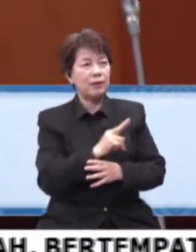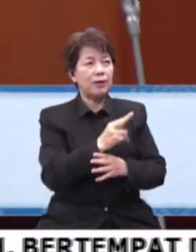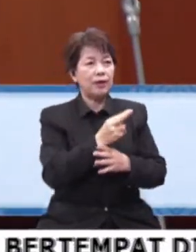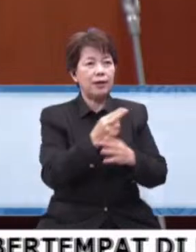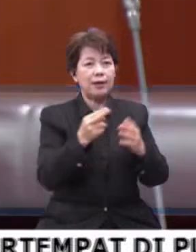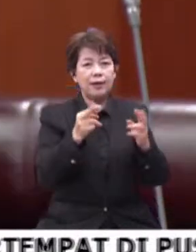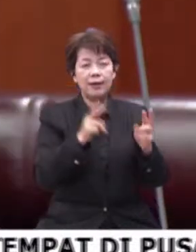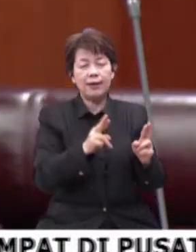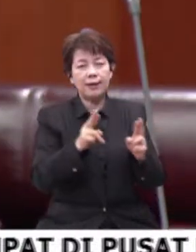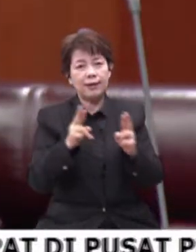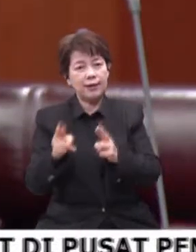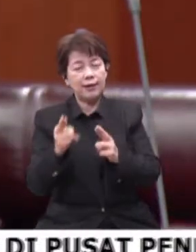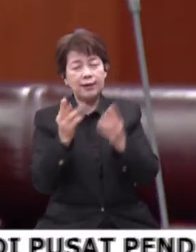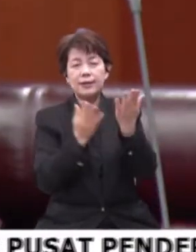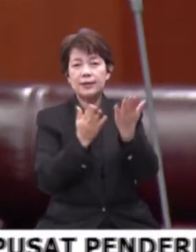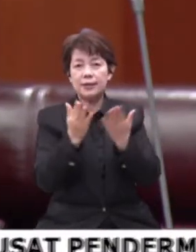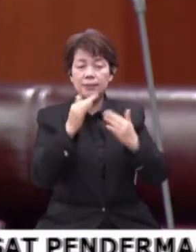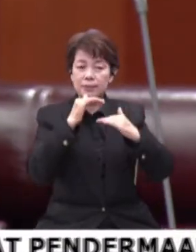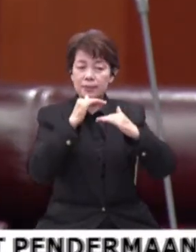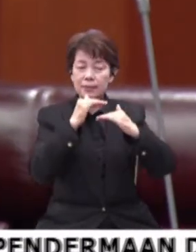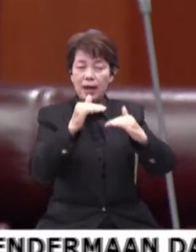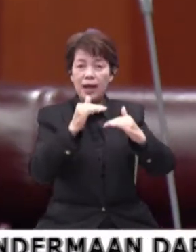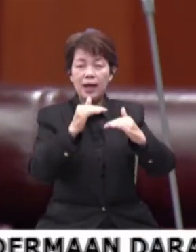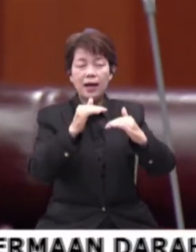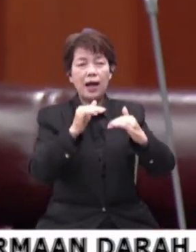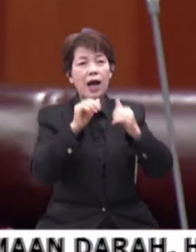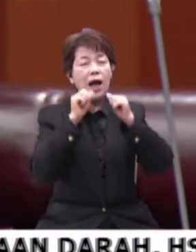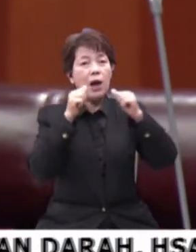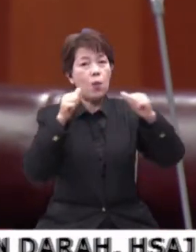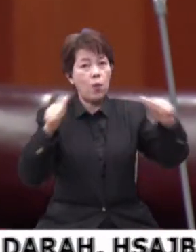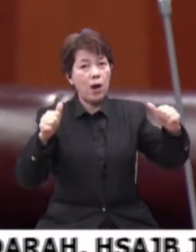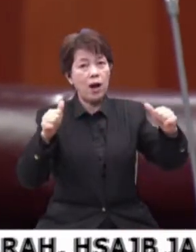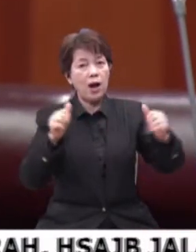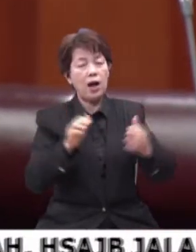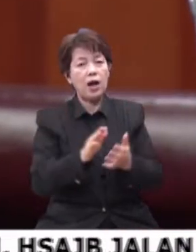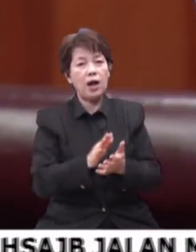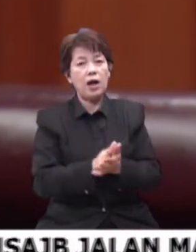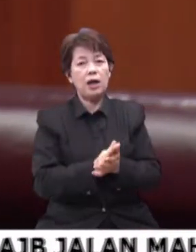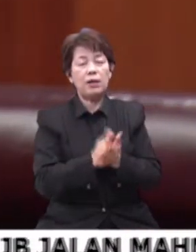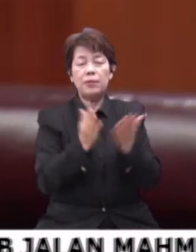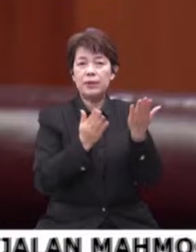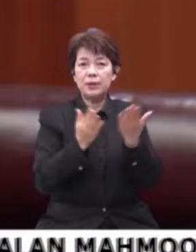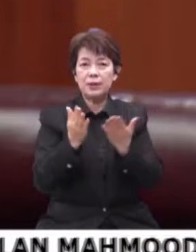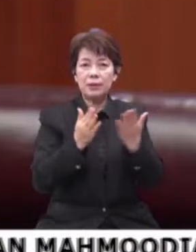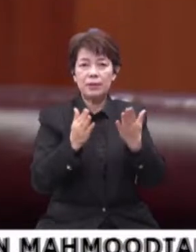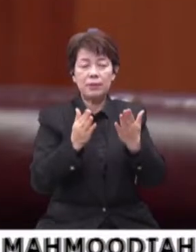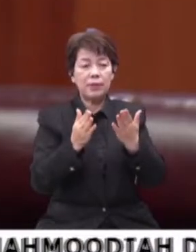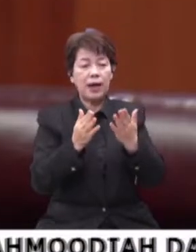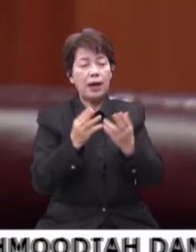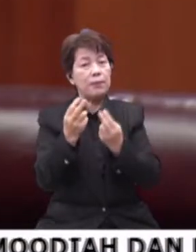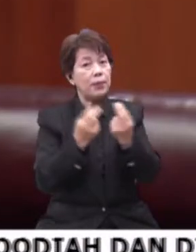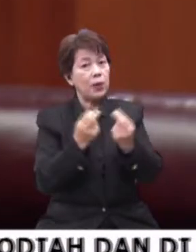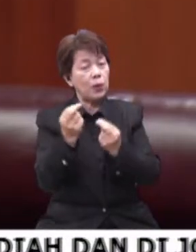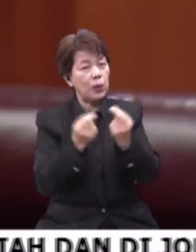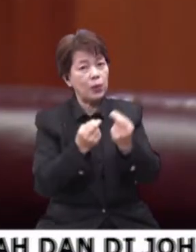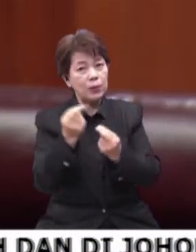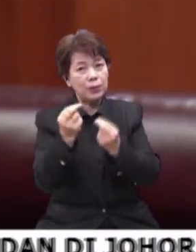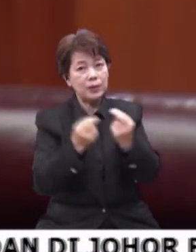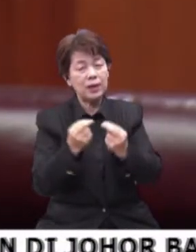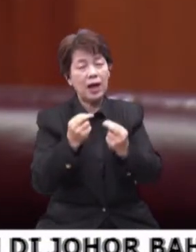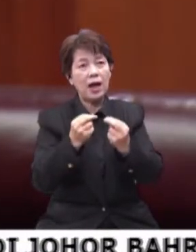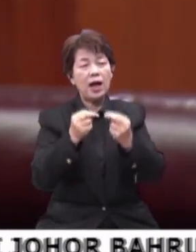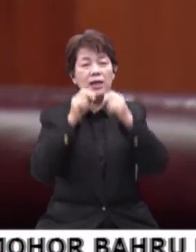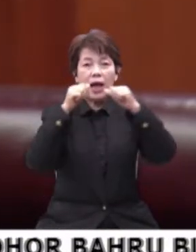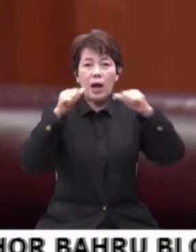tahap perhidmatan pengangkutan awam agar dapat merancakkan penggunaan penghematan pengangkutan awam terutamanya